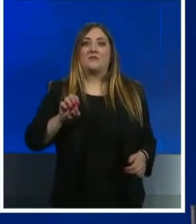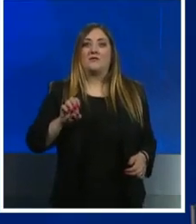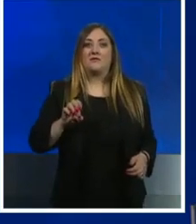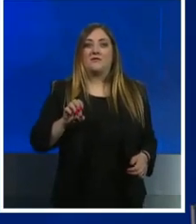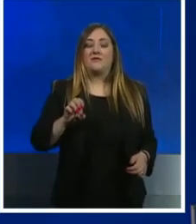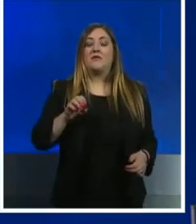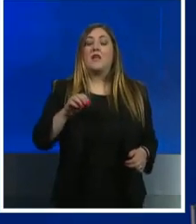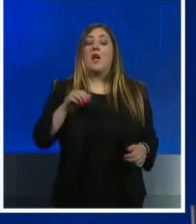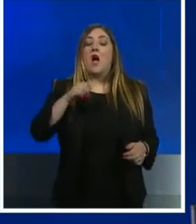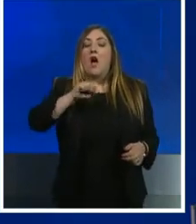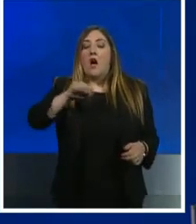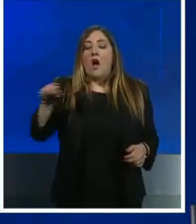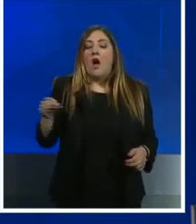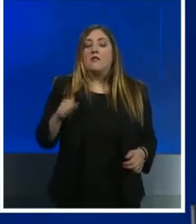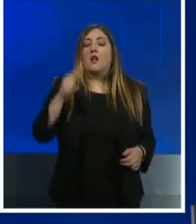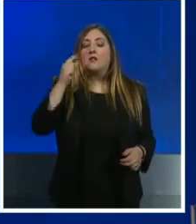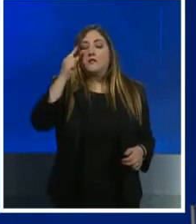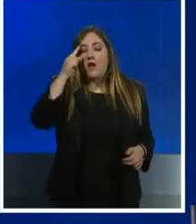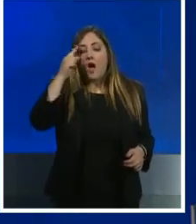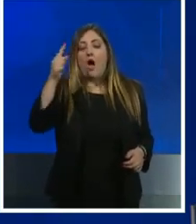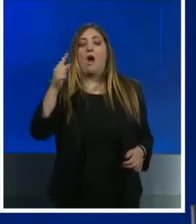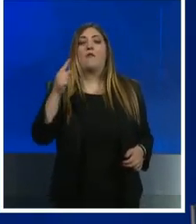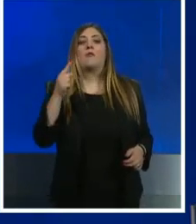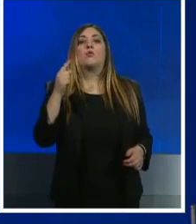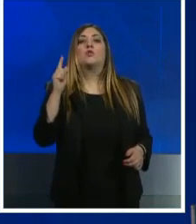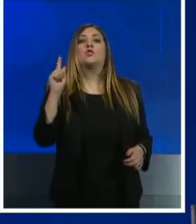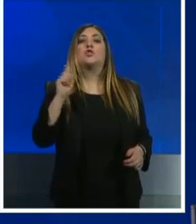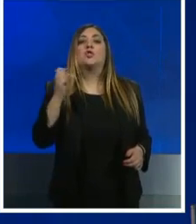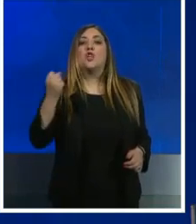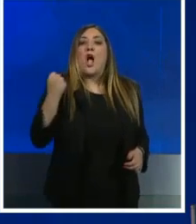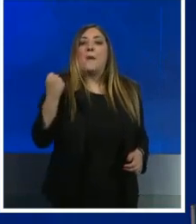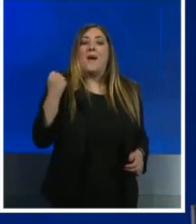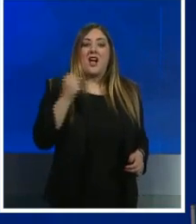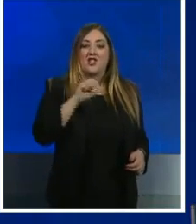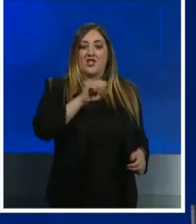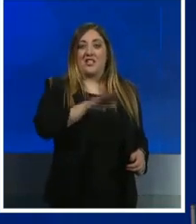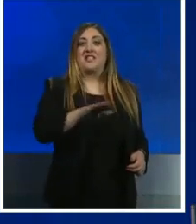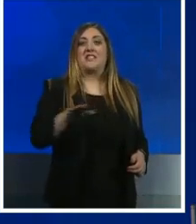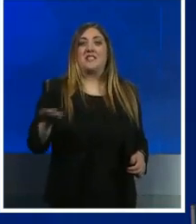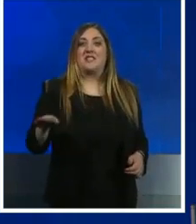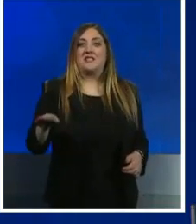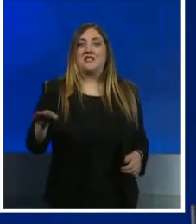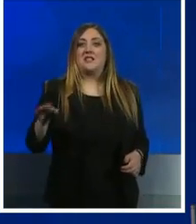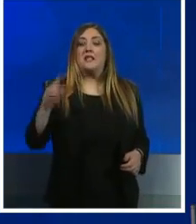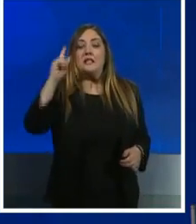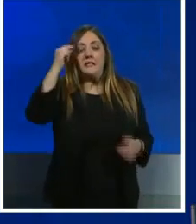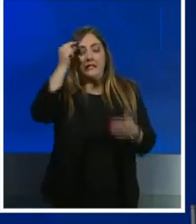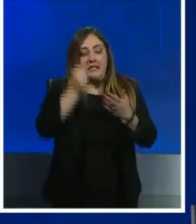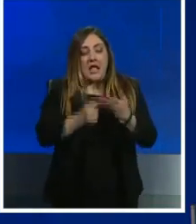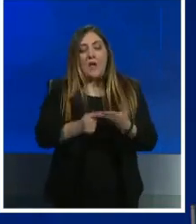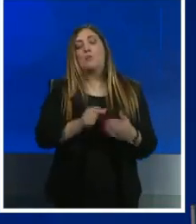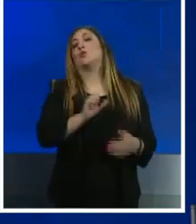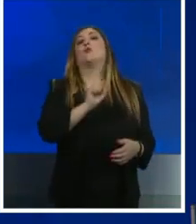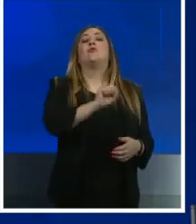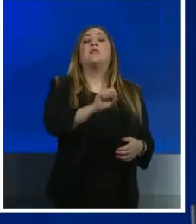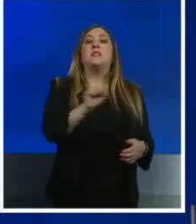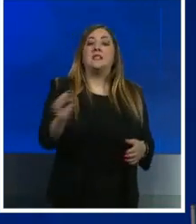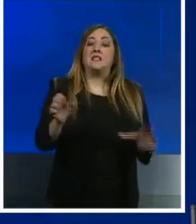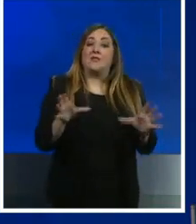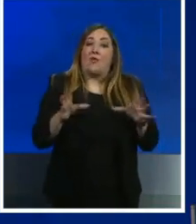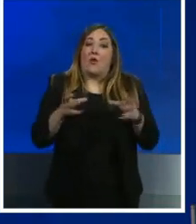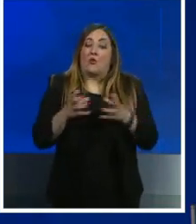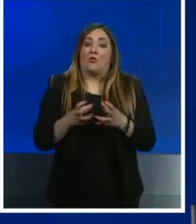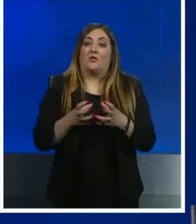fil-ħiliet tan-nies. Aħna nemnu f'dak li għadda. Aħna nemnu f'demokrazija li hija matura u